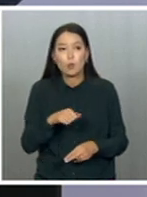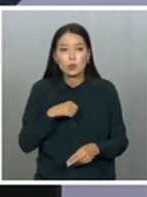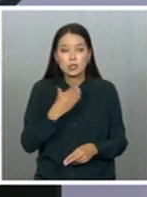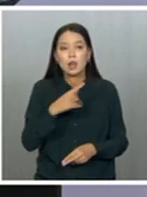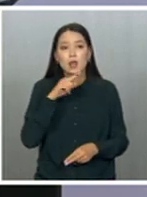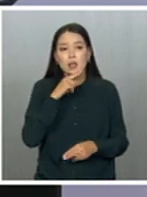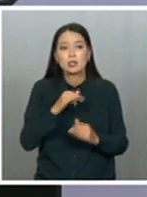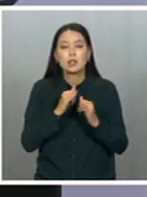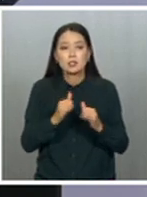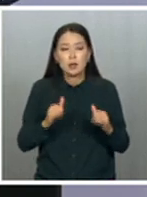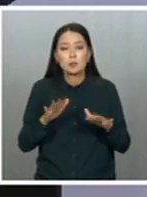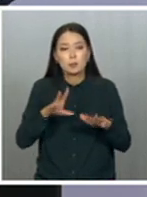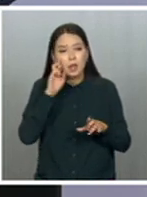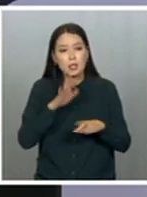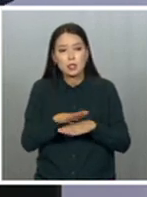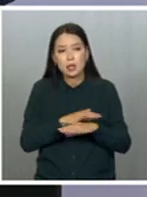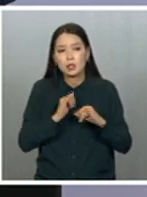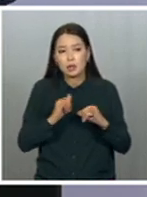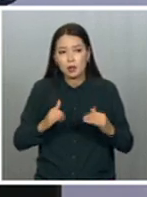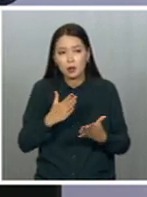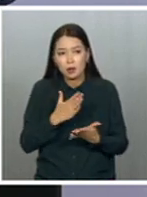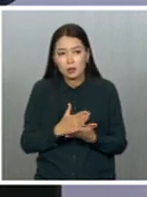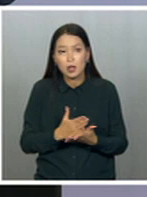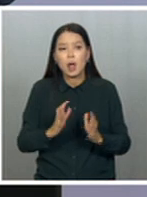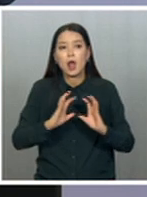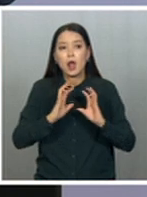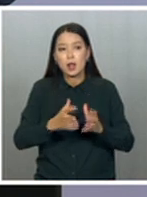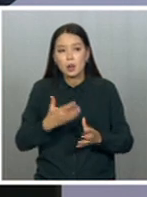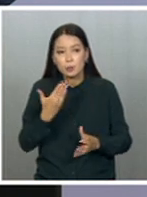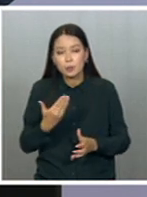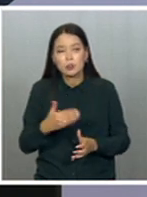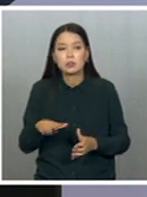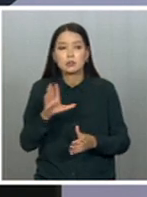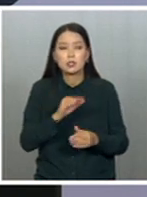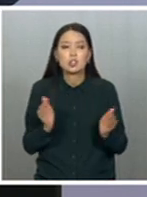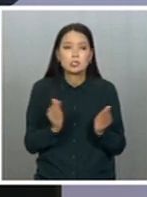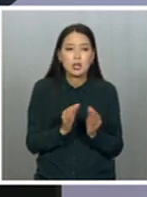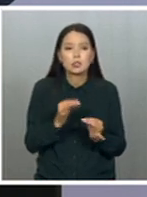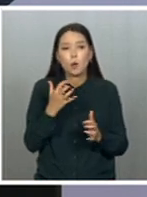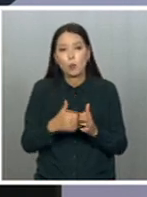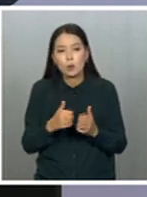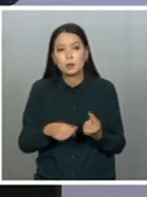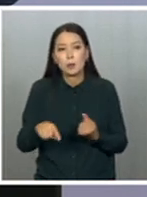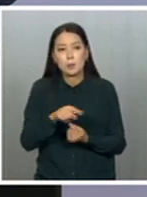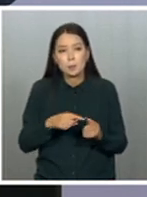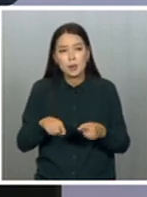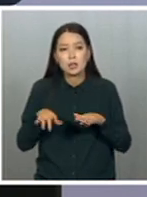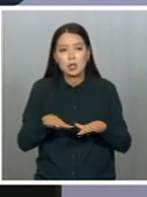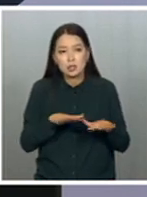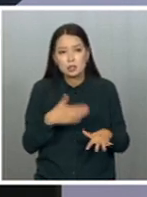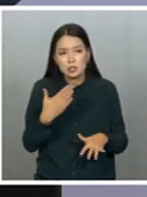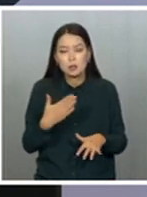экономикасы дамыған ел ретінде таныта білді. Және әлемнің шағын және орта бизнес саласындағы өкілдері ең